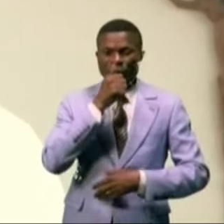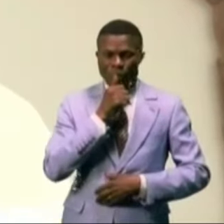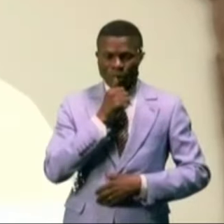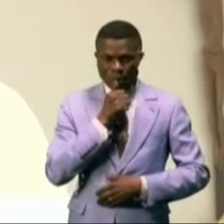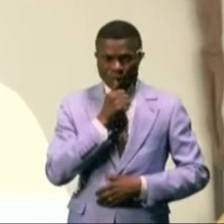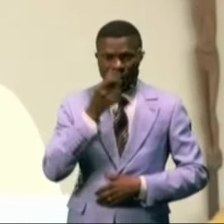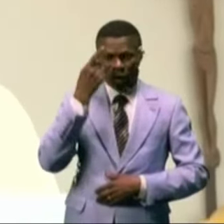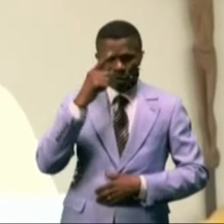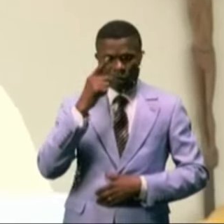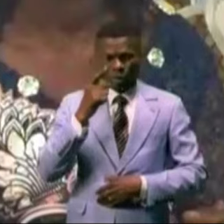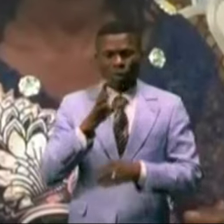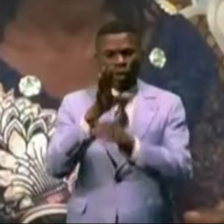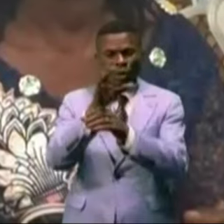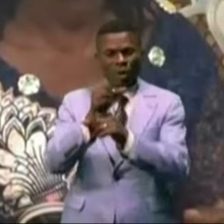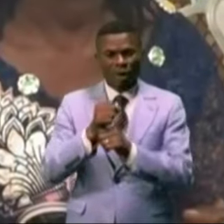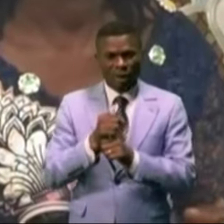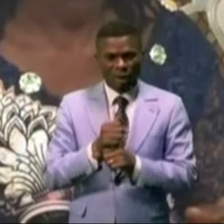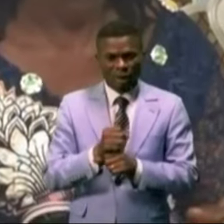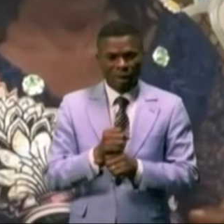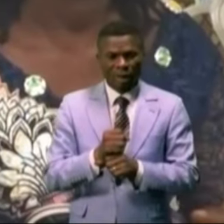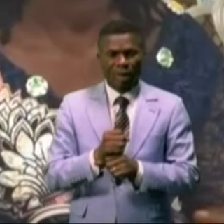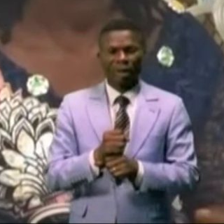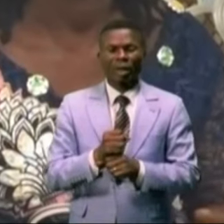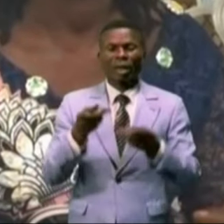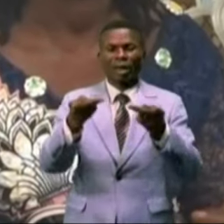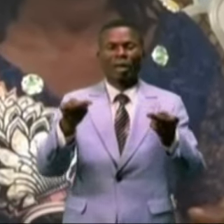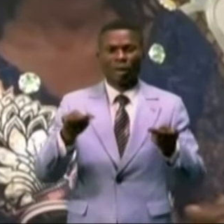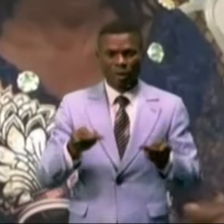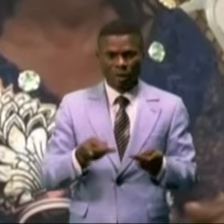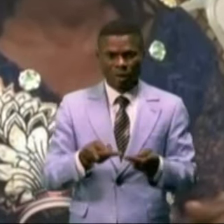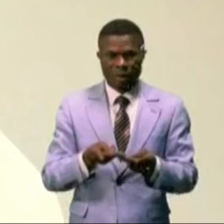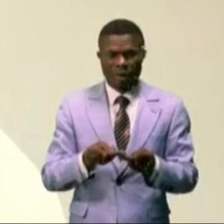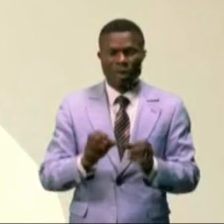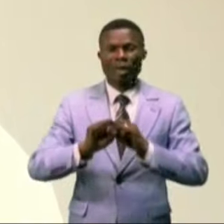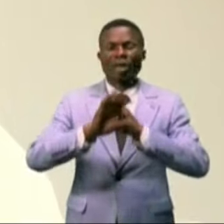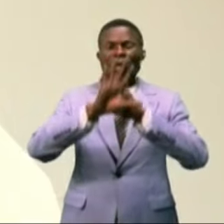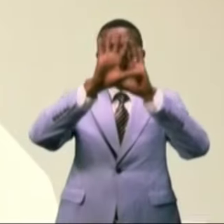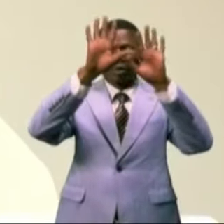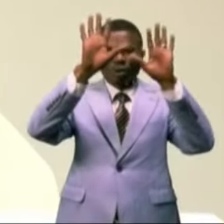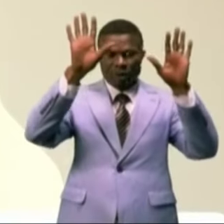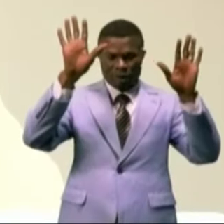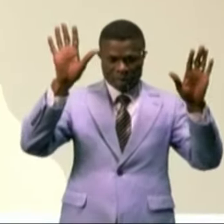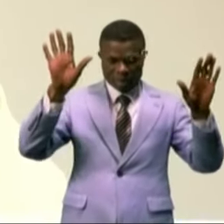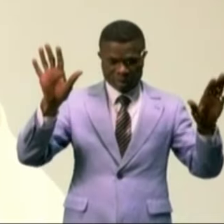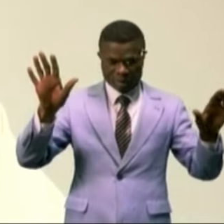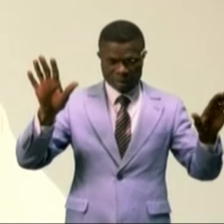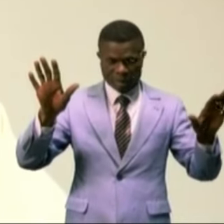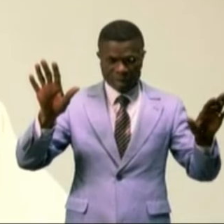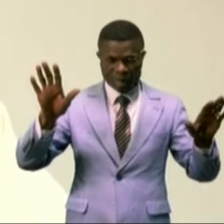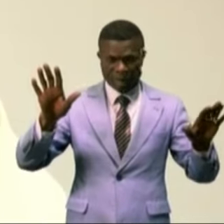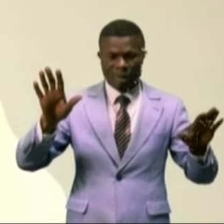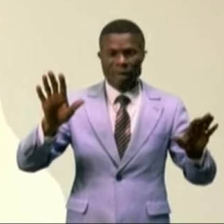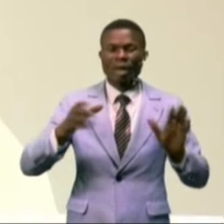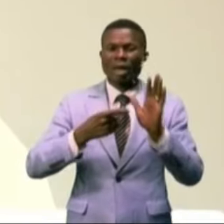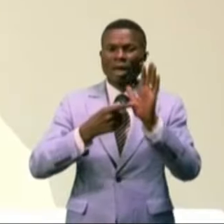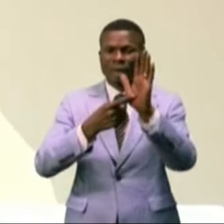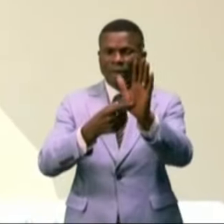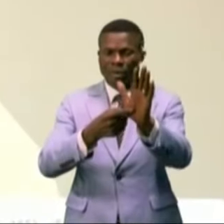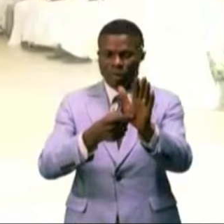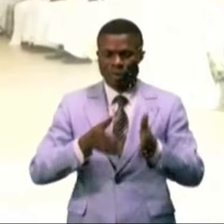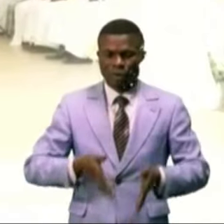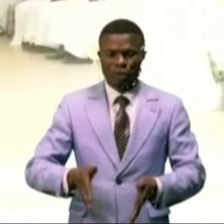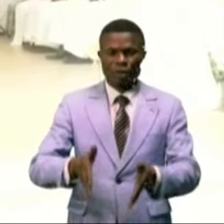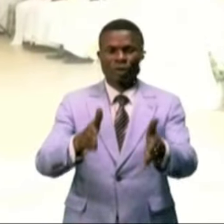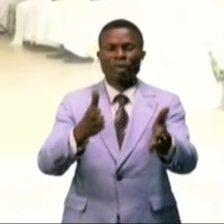pour recevoir la force et la lumière qui nous indique, qui nous montre le